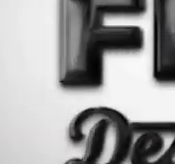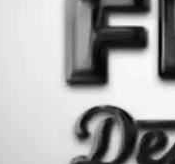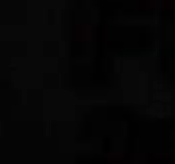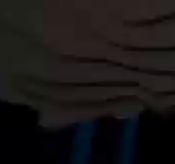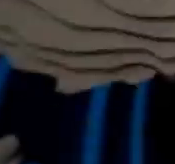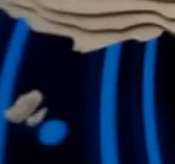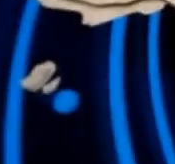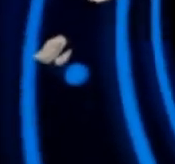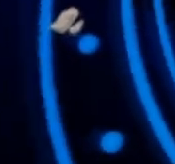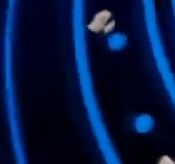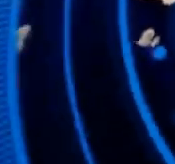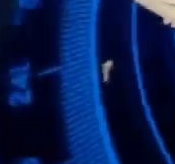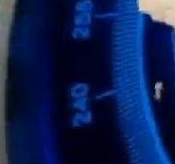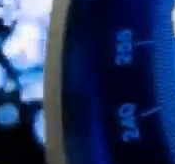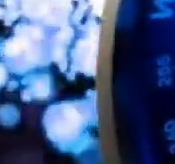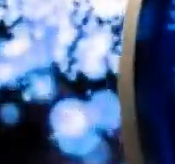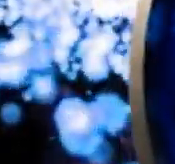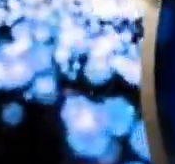देश की धड़कन.